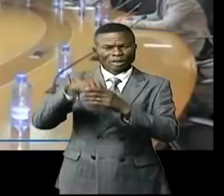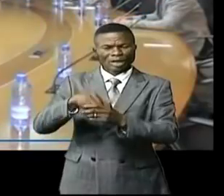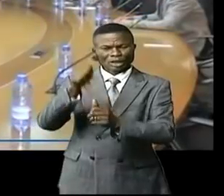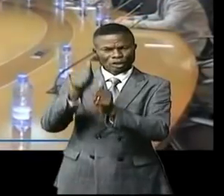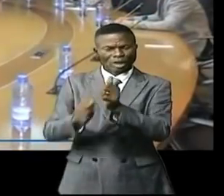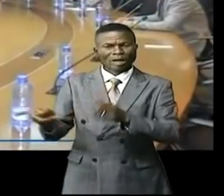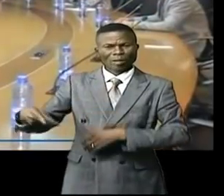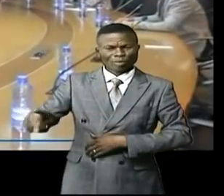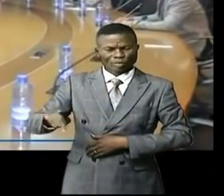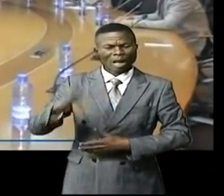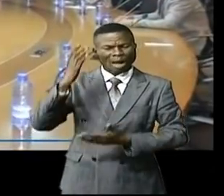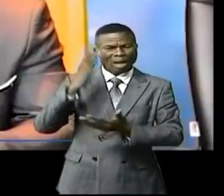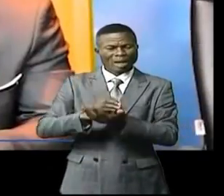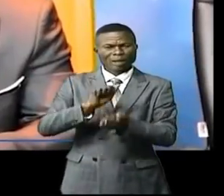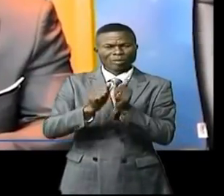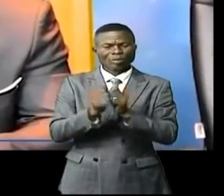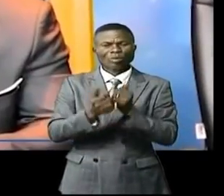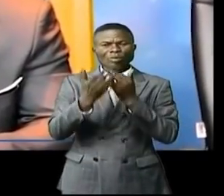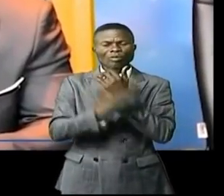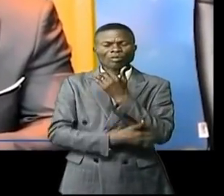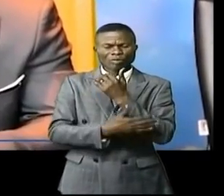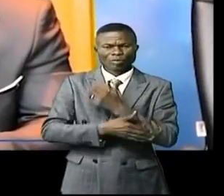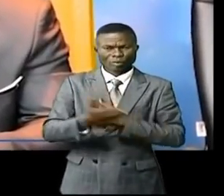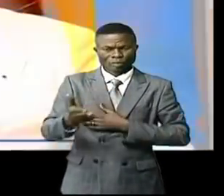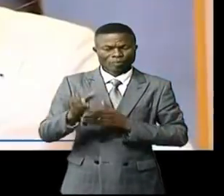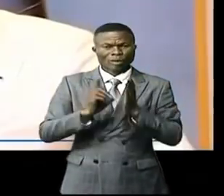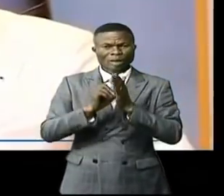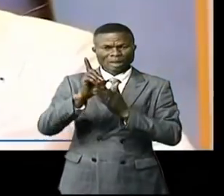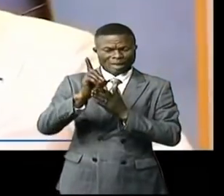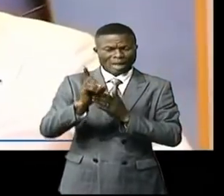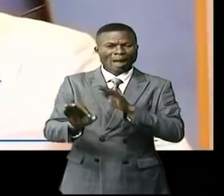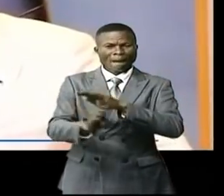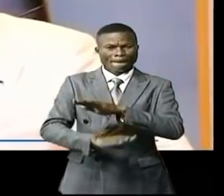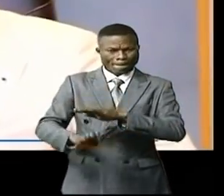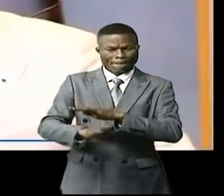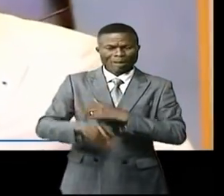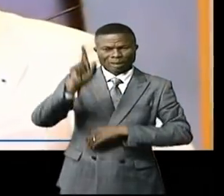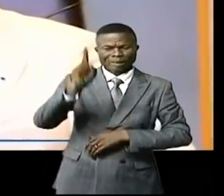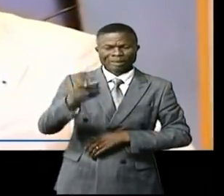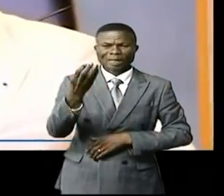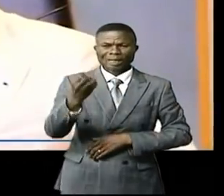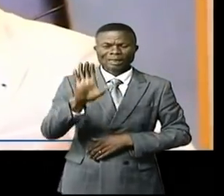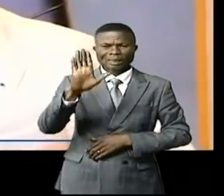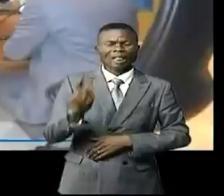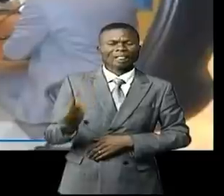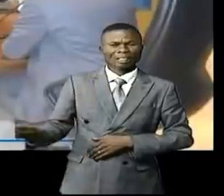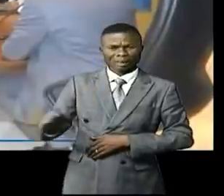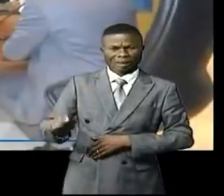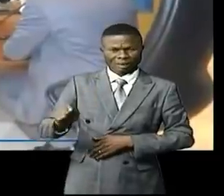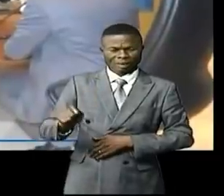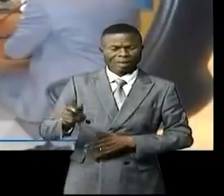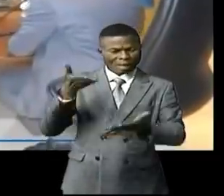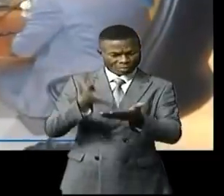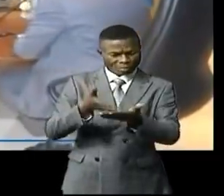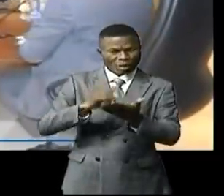provinces et mettre fin aux problèmes de leadership. Le développement à la base des 145 territoires a également figuré parmi les